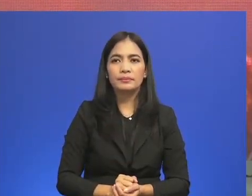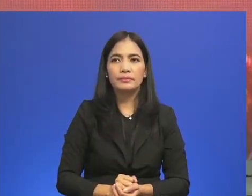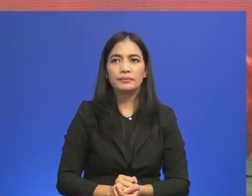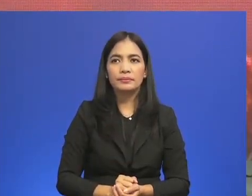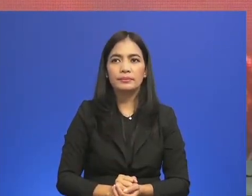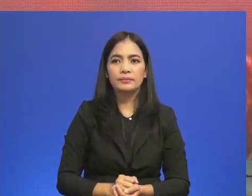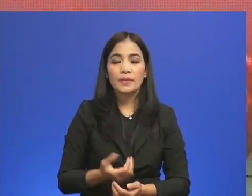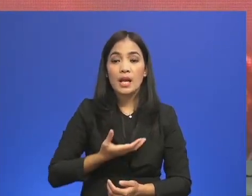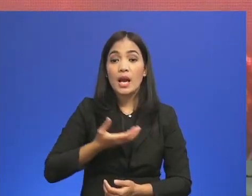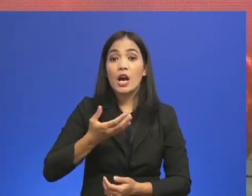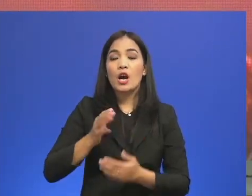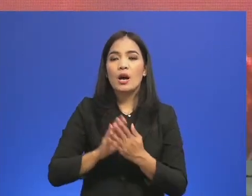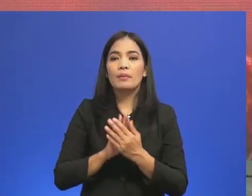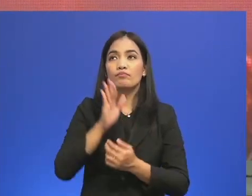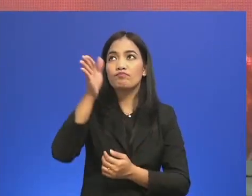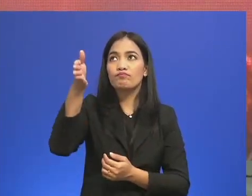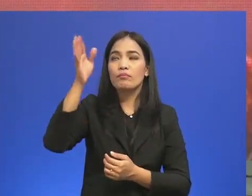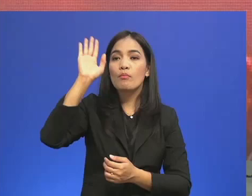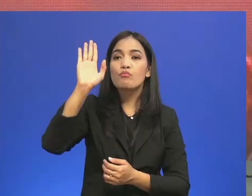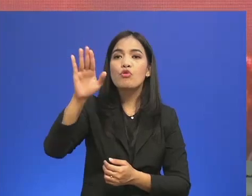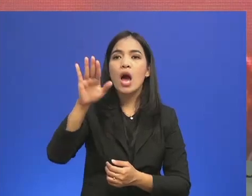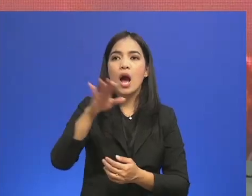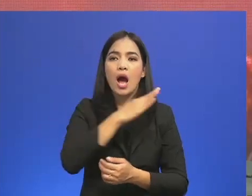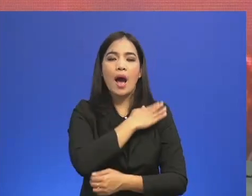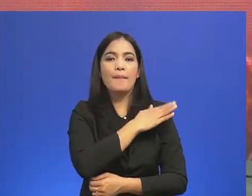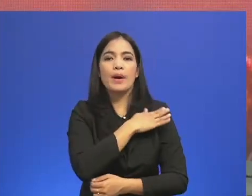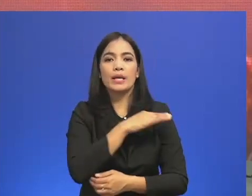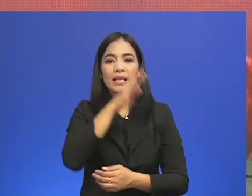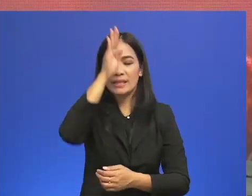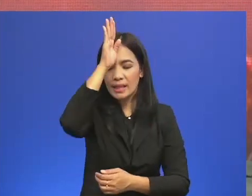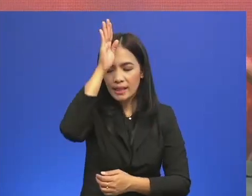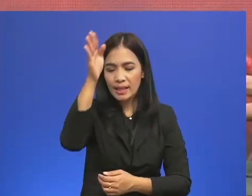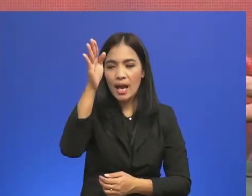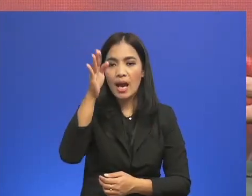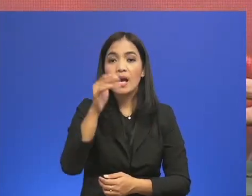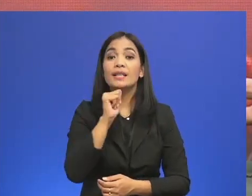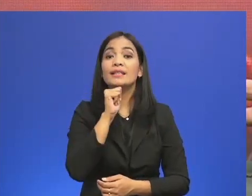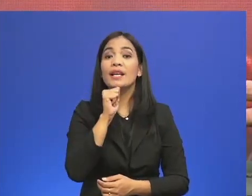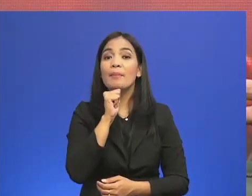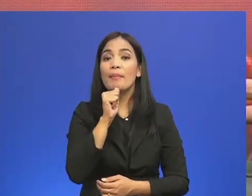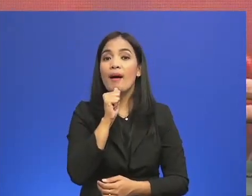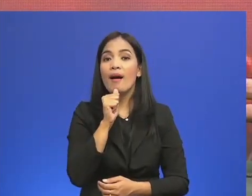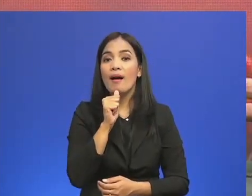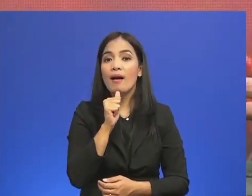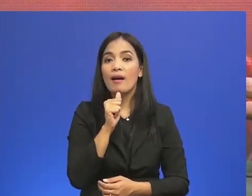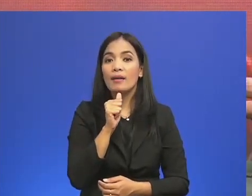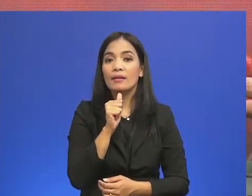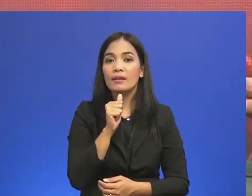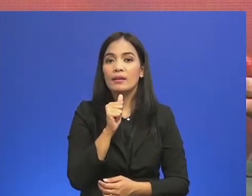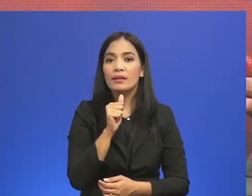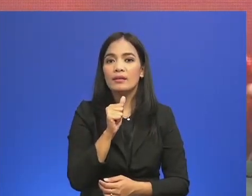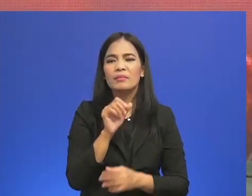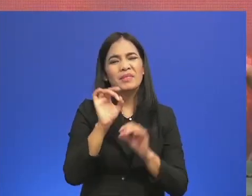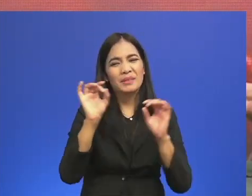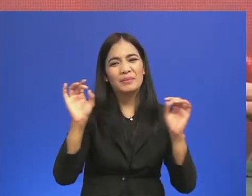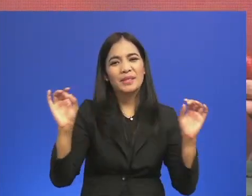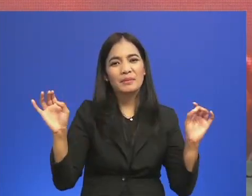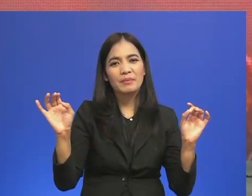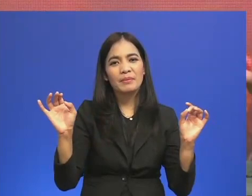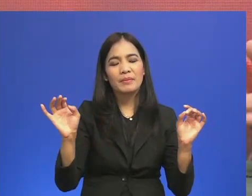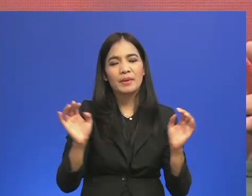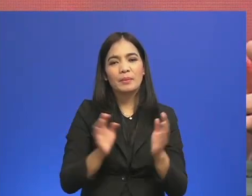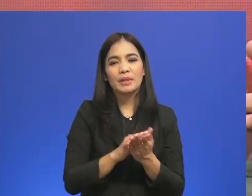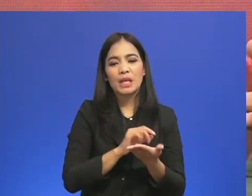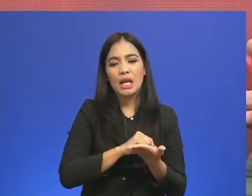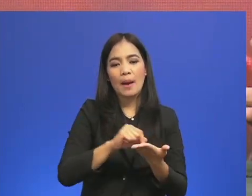Iring berpulangnya hamba yang setia. Hamba ini bisa siapa saja. Bisa Endang,